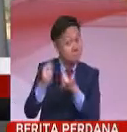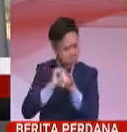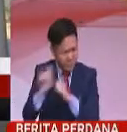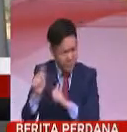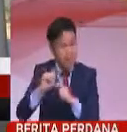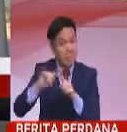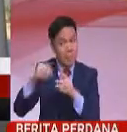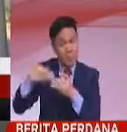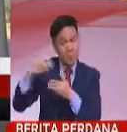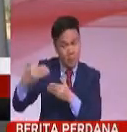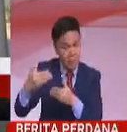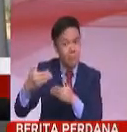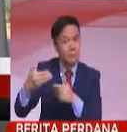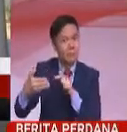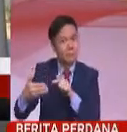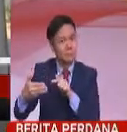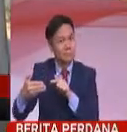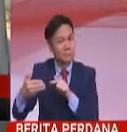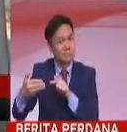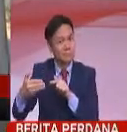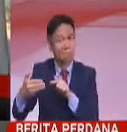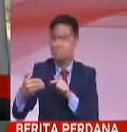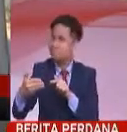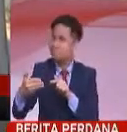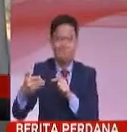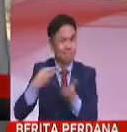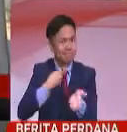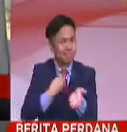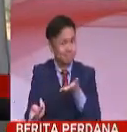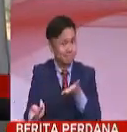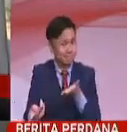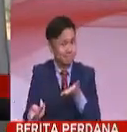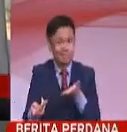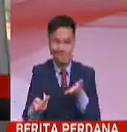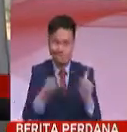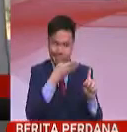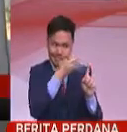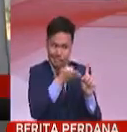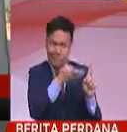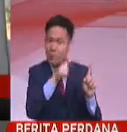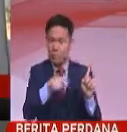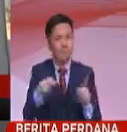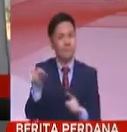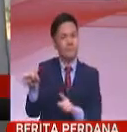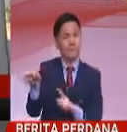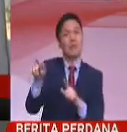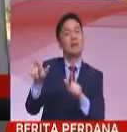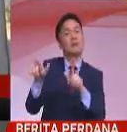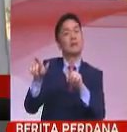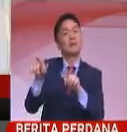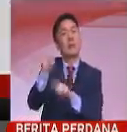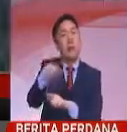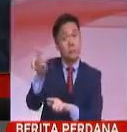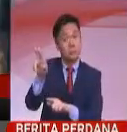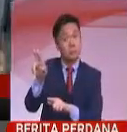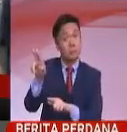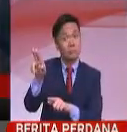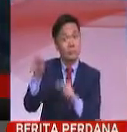kalau didapati tidak mematuhi peraturan-peraturan, kita akan membatalkan arus jalan mereka.